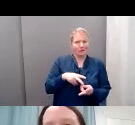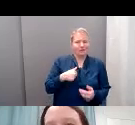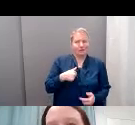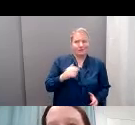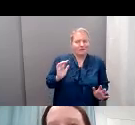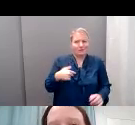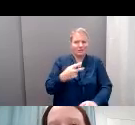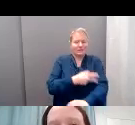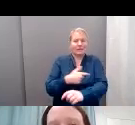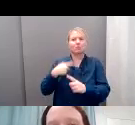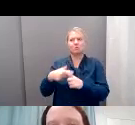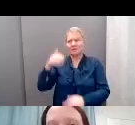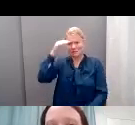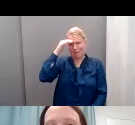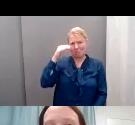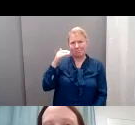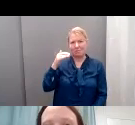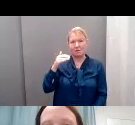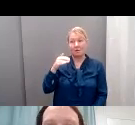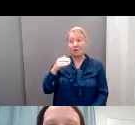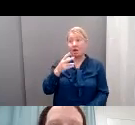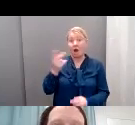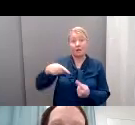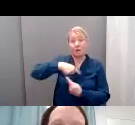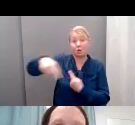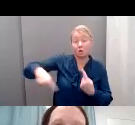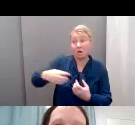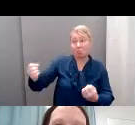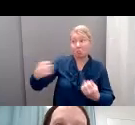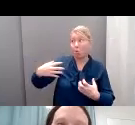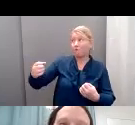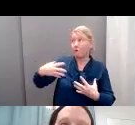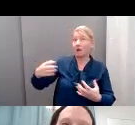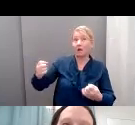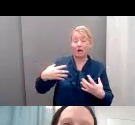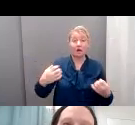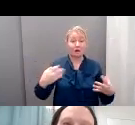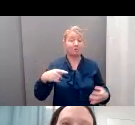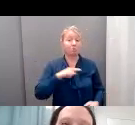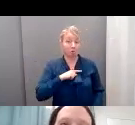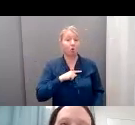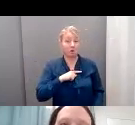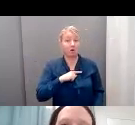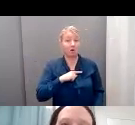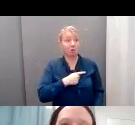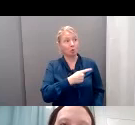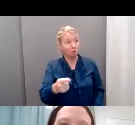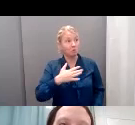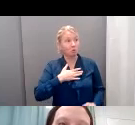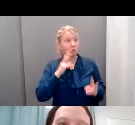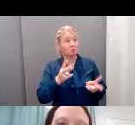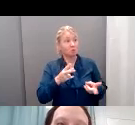omgivningen, som Julia var inne på, att omgivningen påverkar oss, så är då